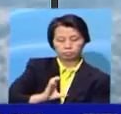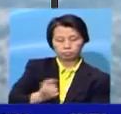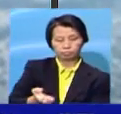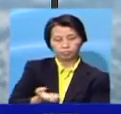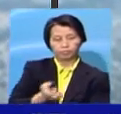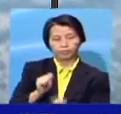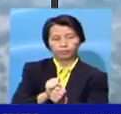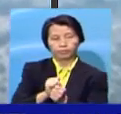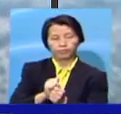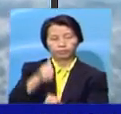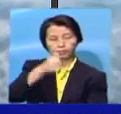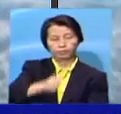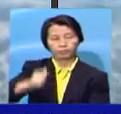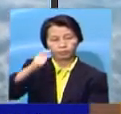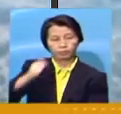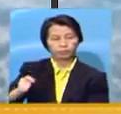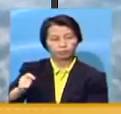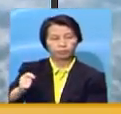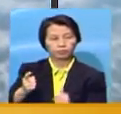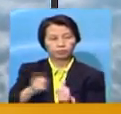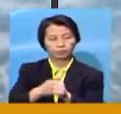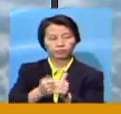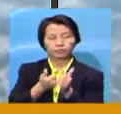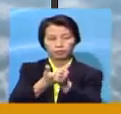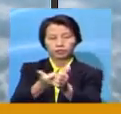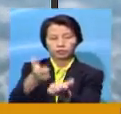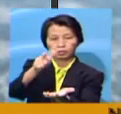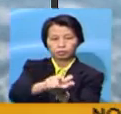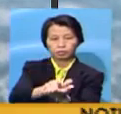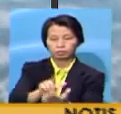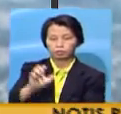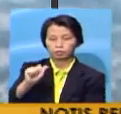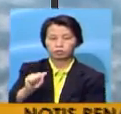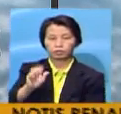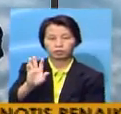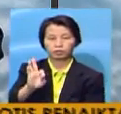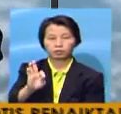Asia Tenggara itu nanti ikuti laporan Mohamad Afiq